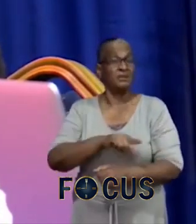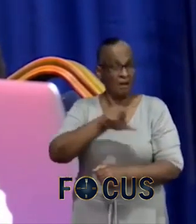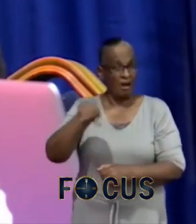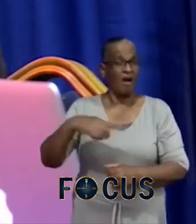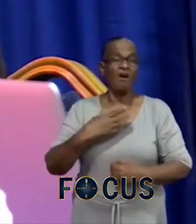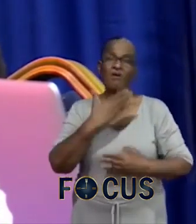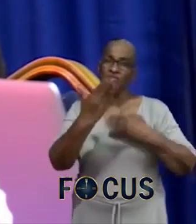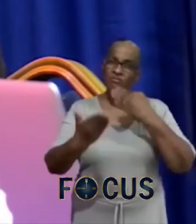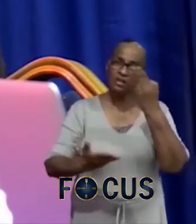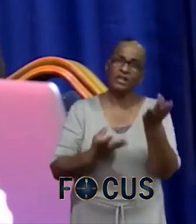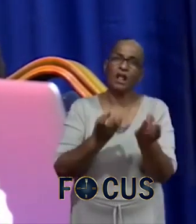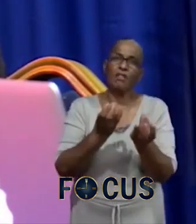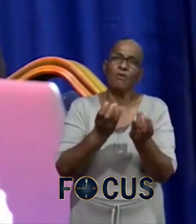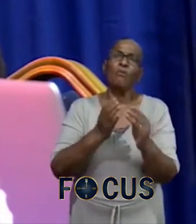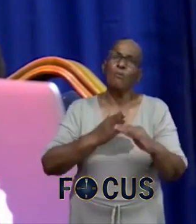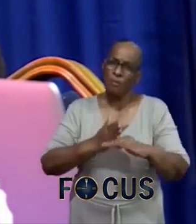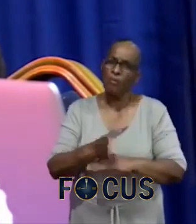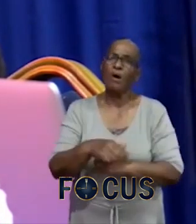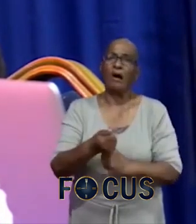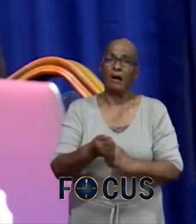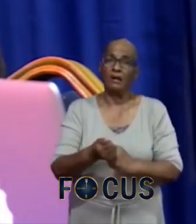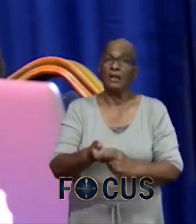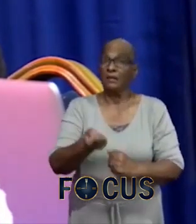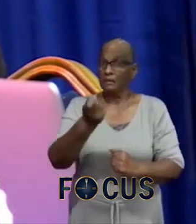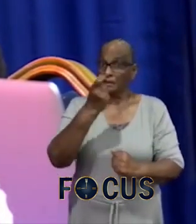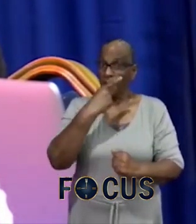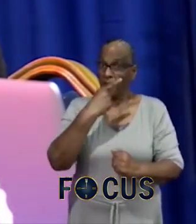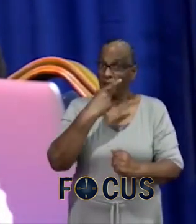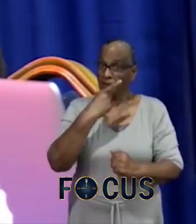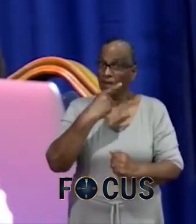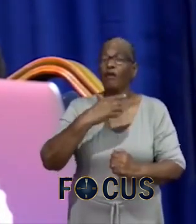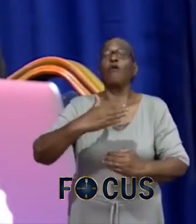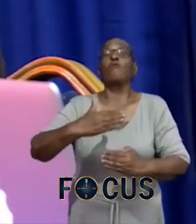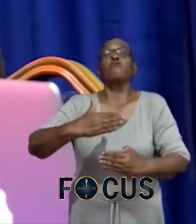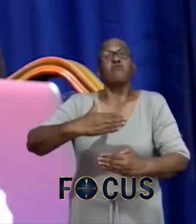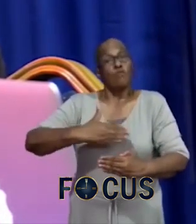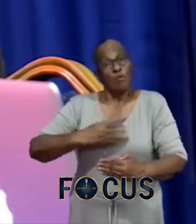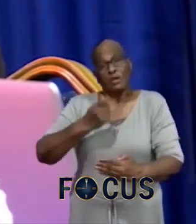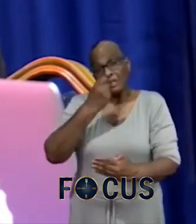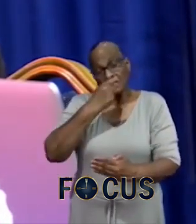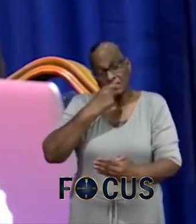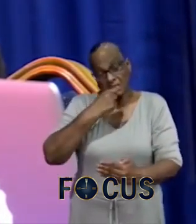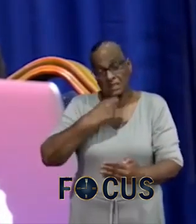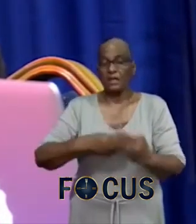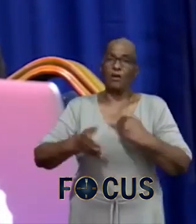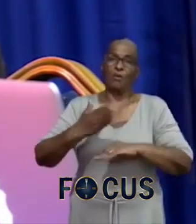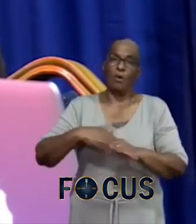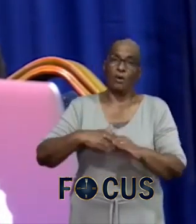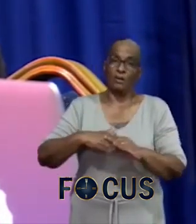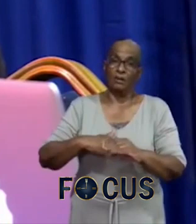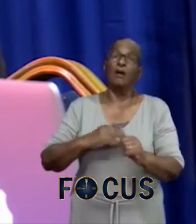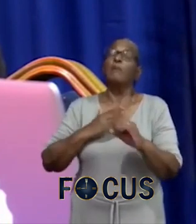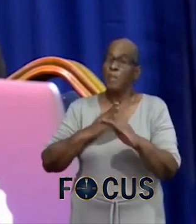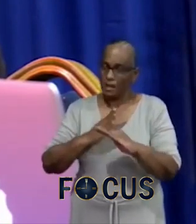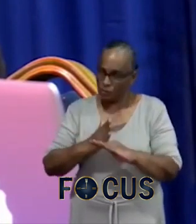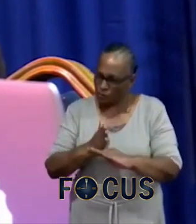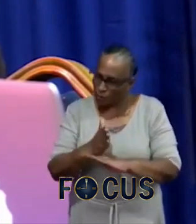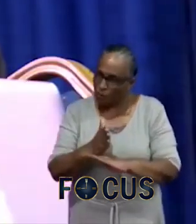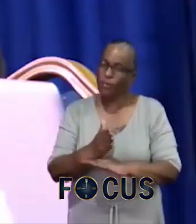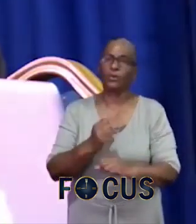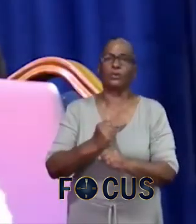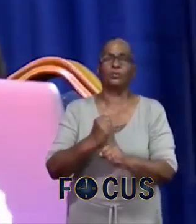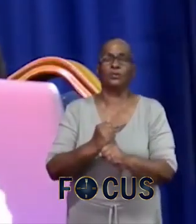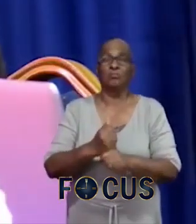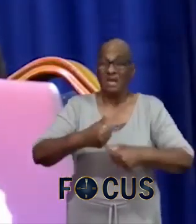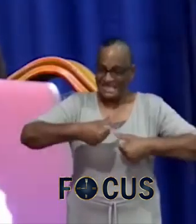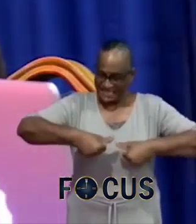dat allemaal gaat verlopen. Dringdresi Waktisiki gaat onverkort verder, maar dan wel strenger